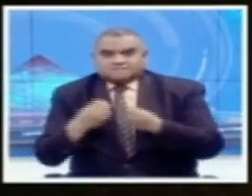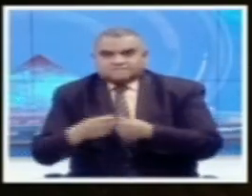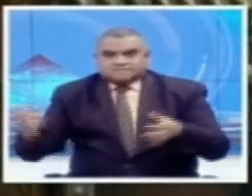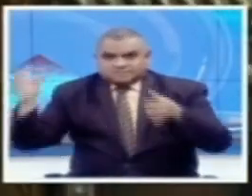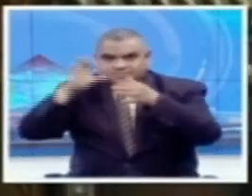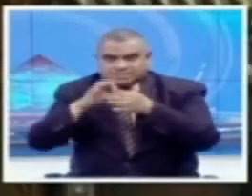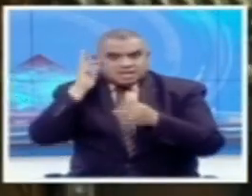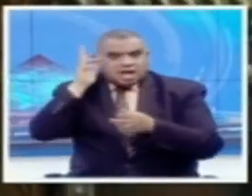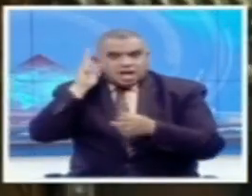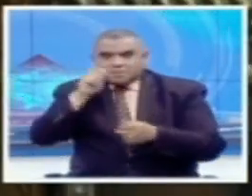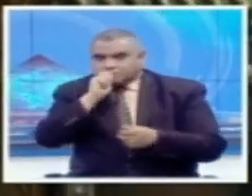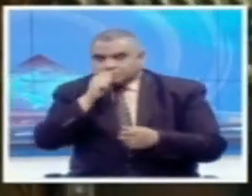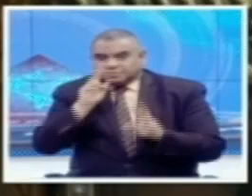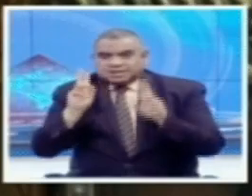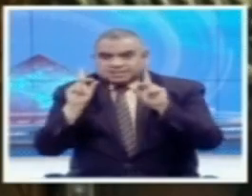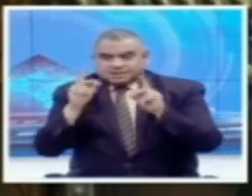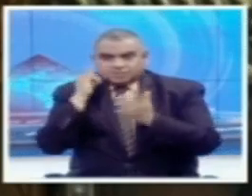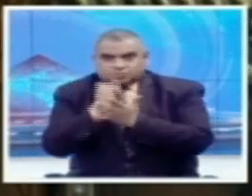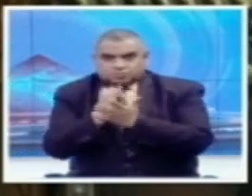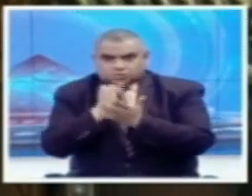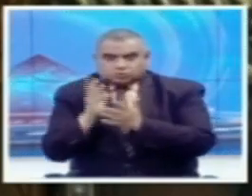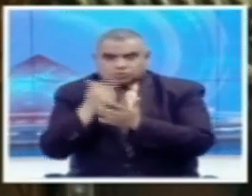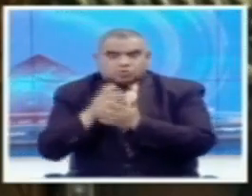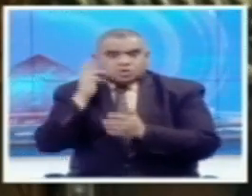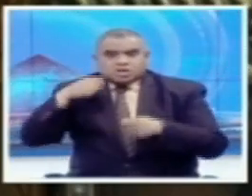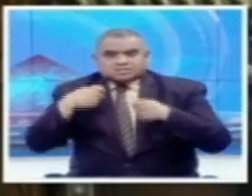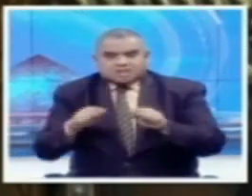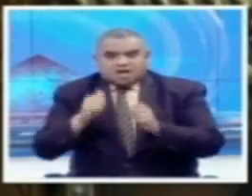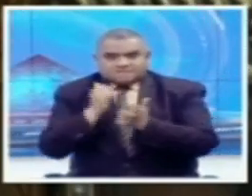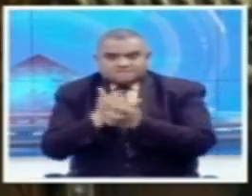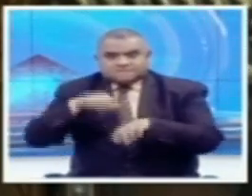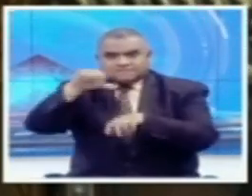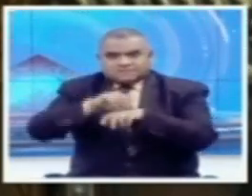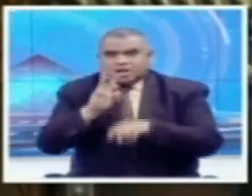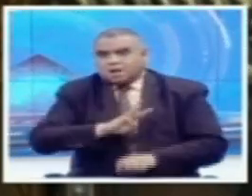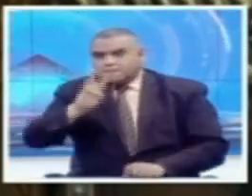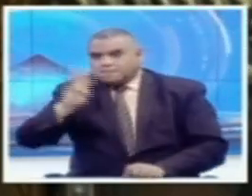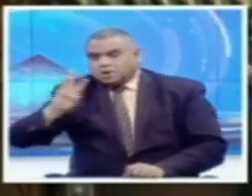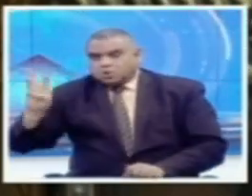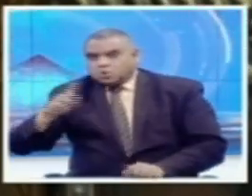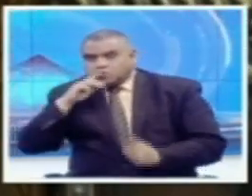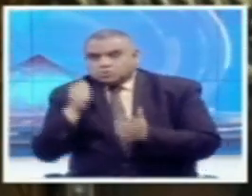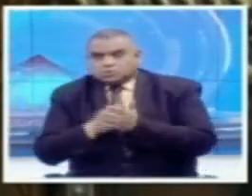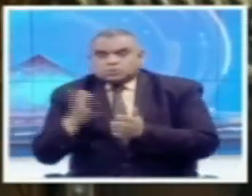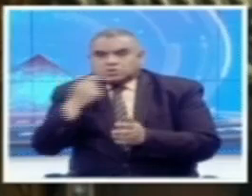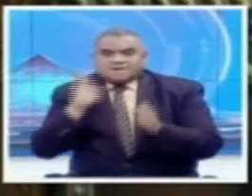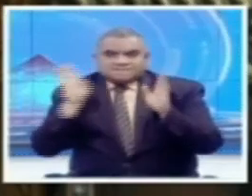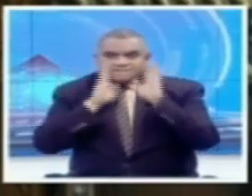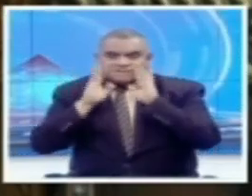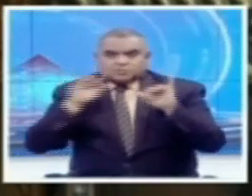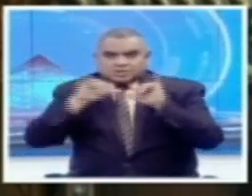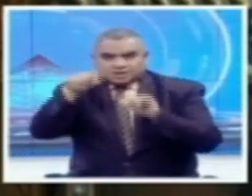الوطنية للإعلام والهيئة الوطنية للصحافة والمواقع الإلكترونية وصفحات ومواقع